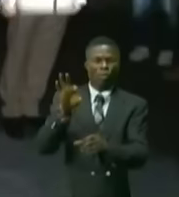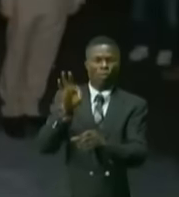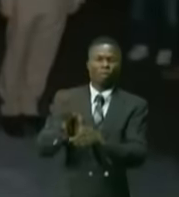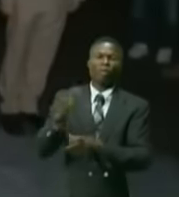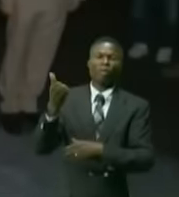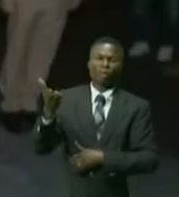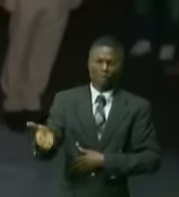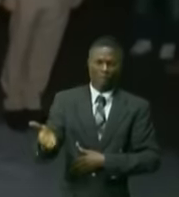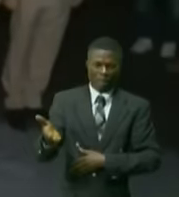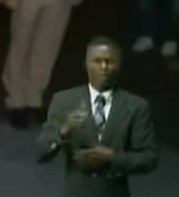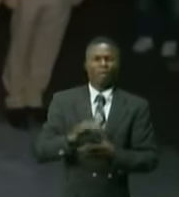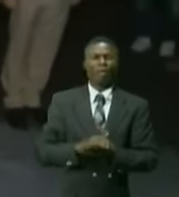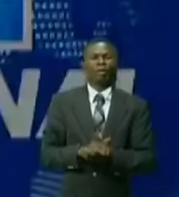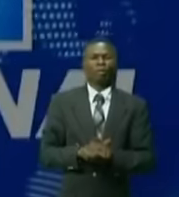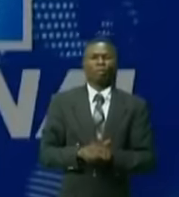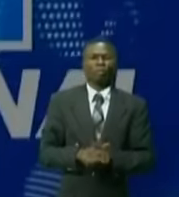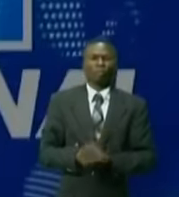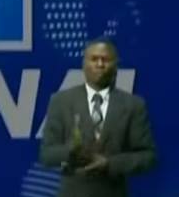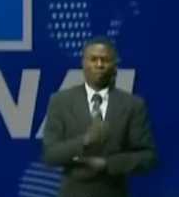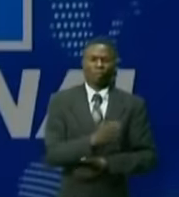électoraux.